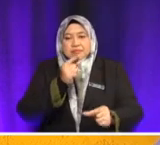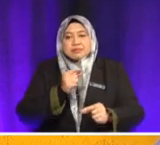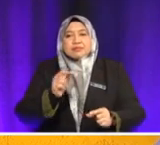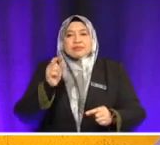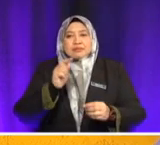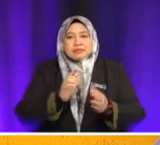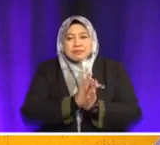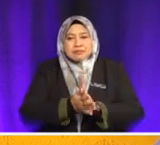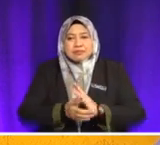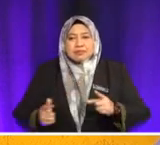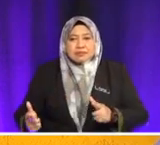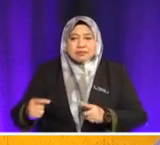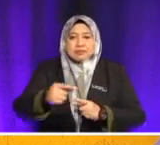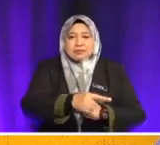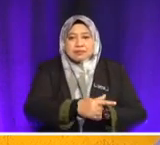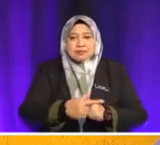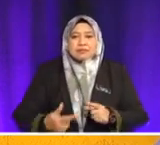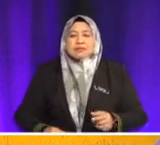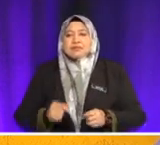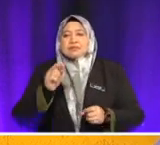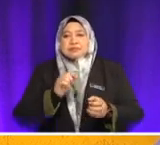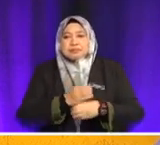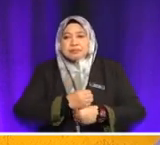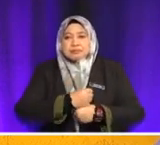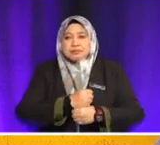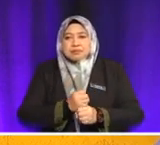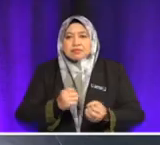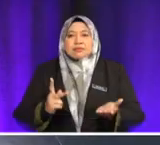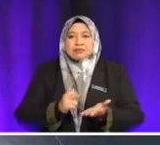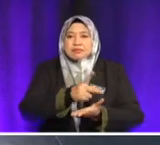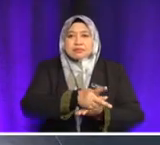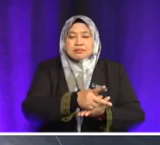lengkungan Oke dia juga berbentuk ee lukis